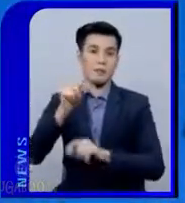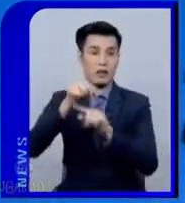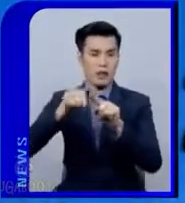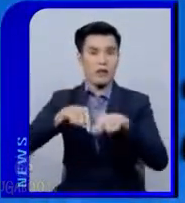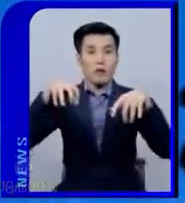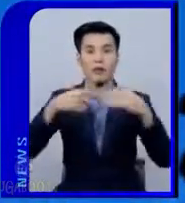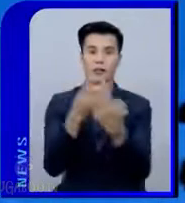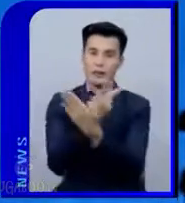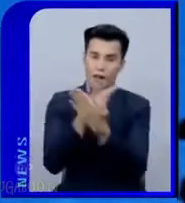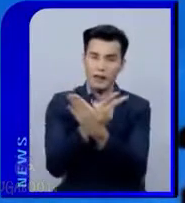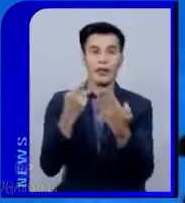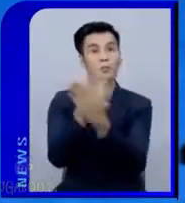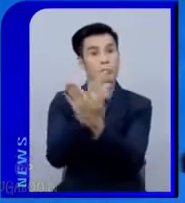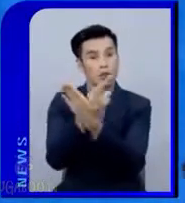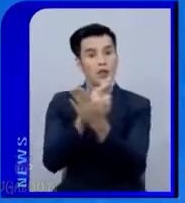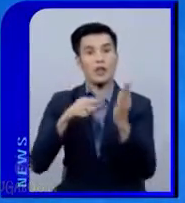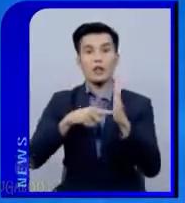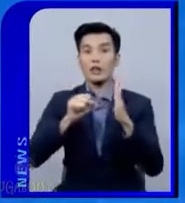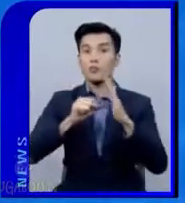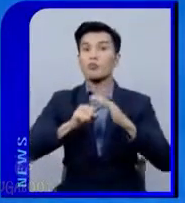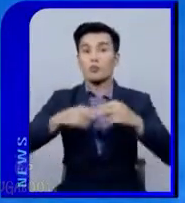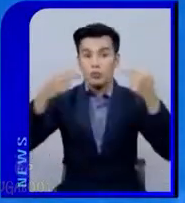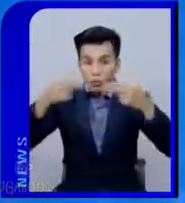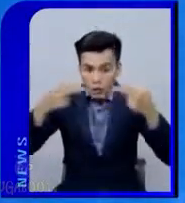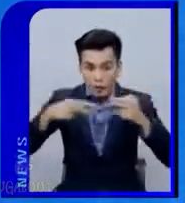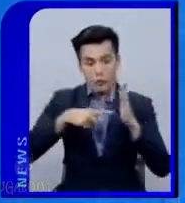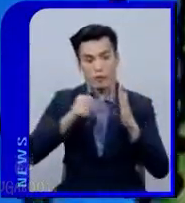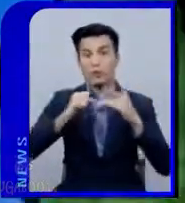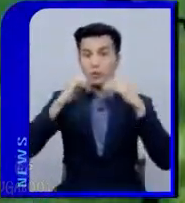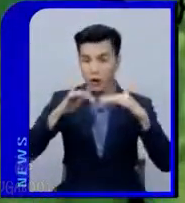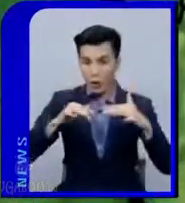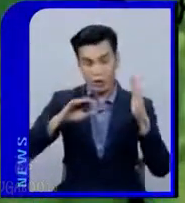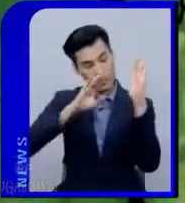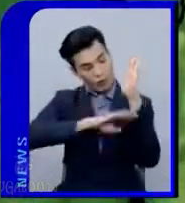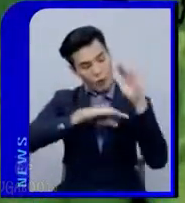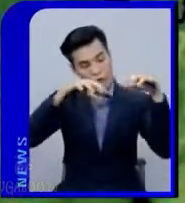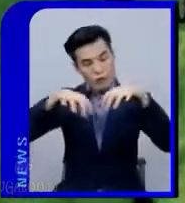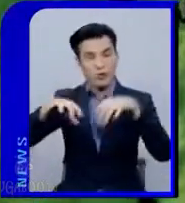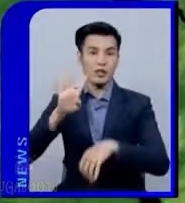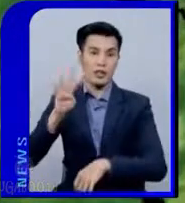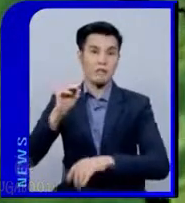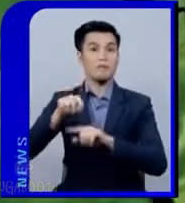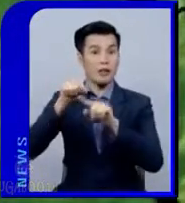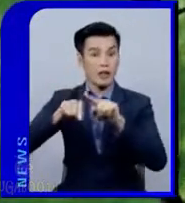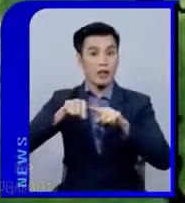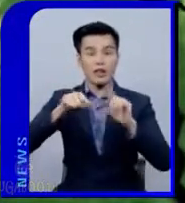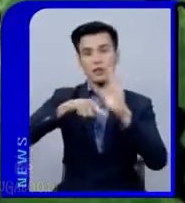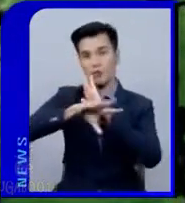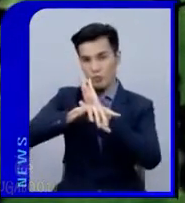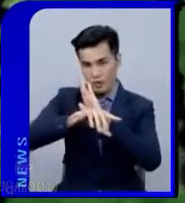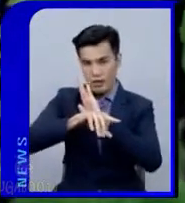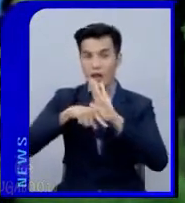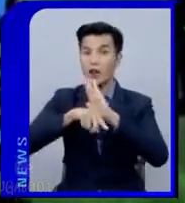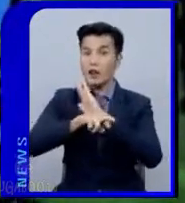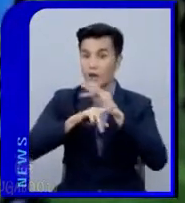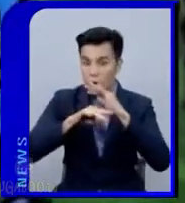ที่กาญจนบุรีราชบุรีสมุทรสงครามและสมุทรสาครภาคตะวันออกมีฝน 40% ของพื้นที่มีฝนที่ชลบุรีระยองจันทบุ